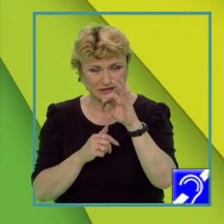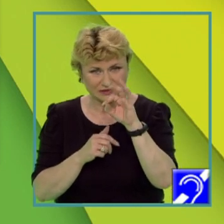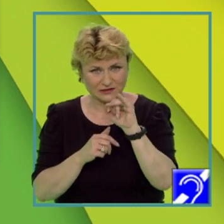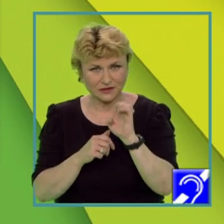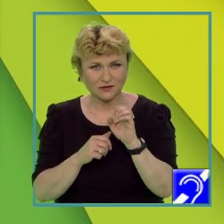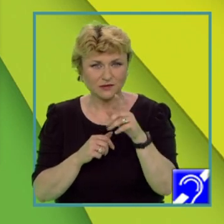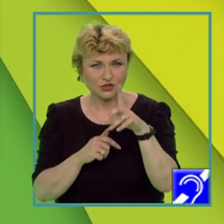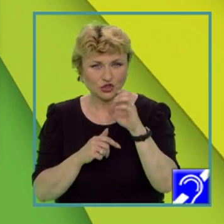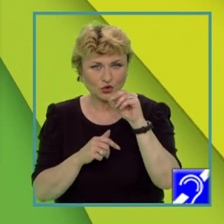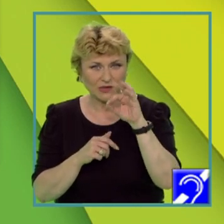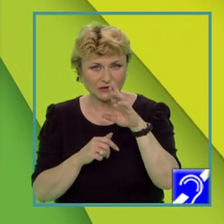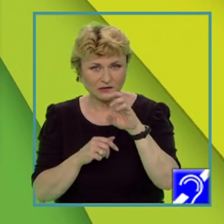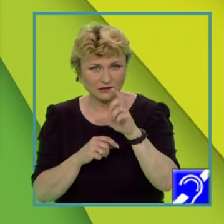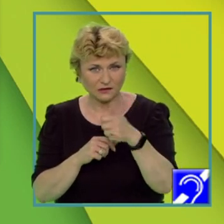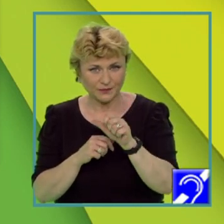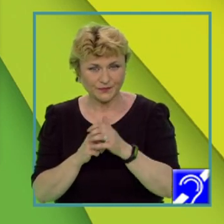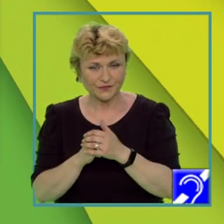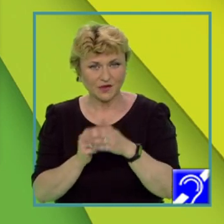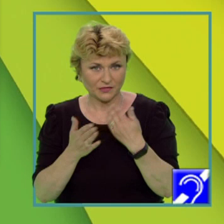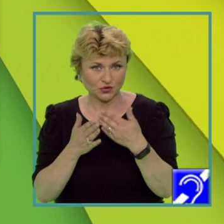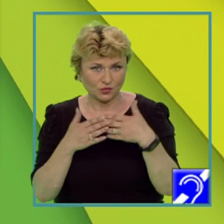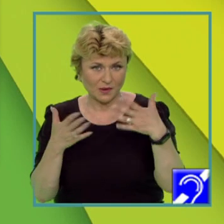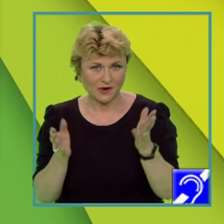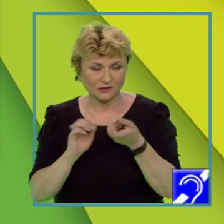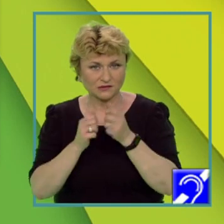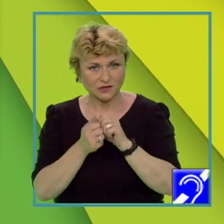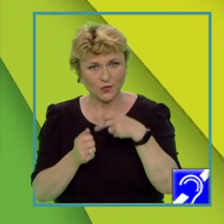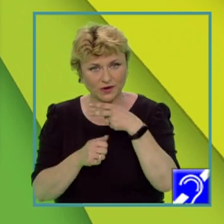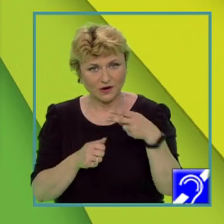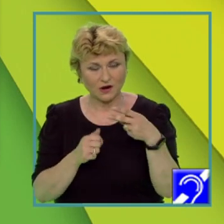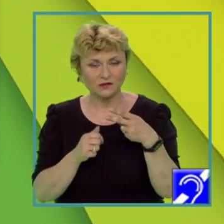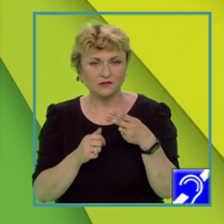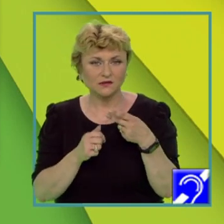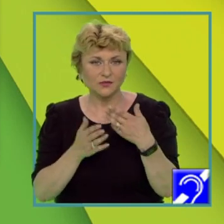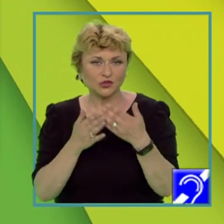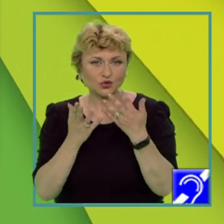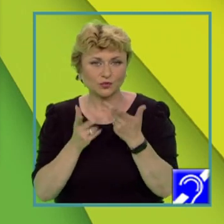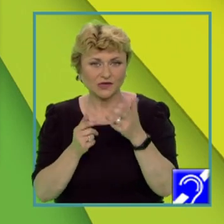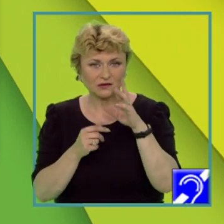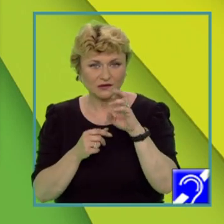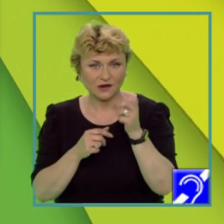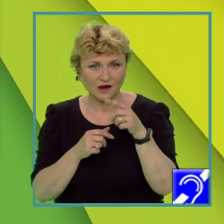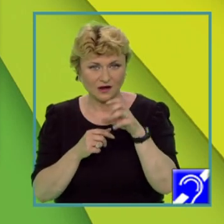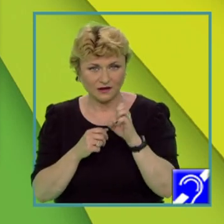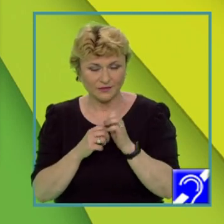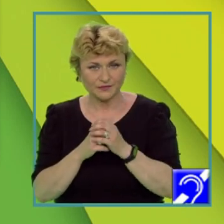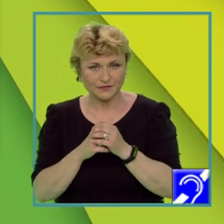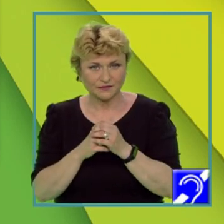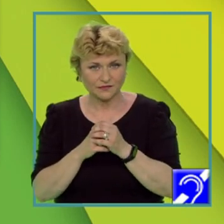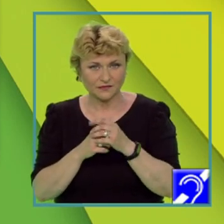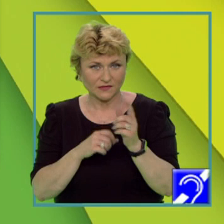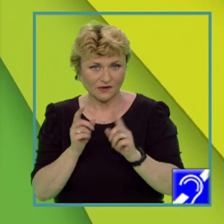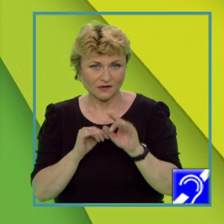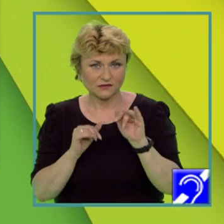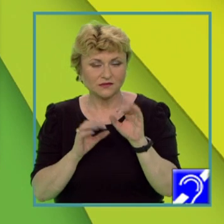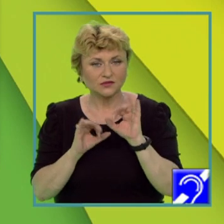proprietate un șir Band pentru n mai mare sau egal decât 1 de numere reale este progresia geometrică Dacă și